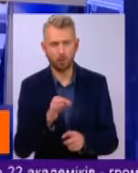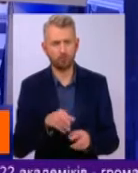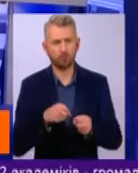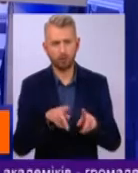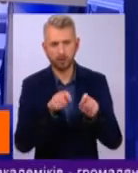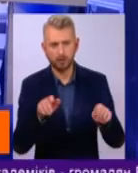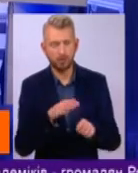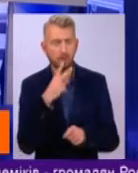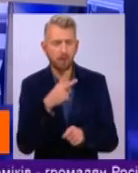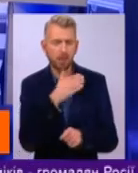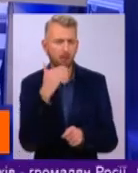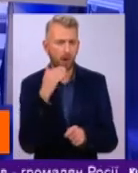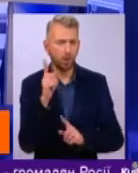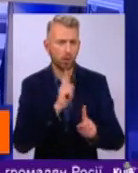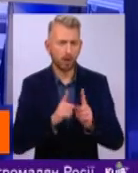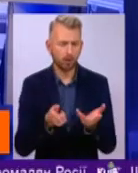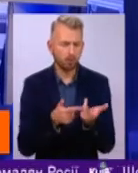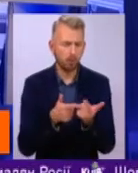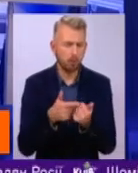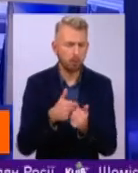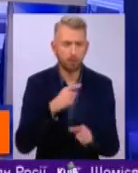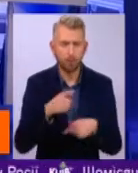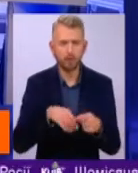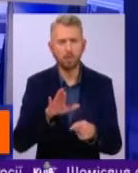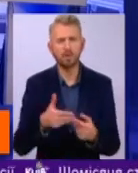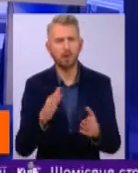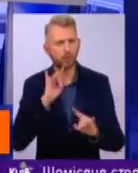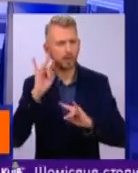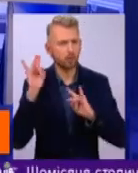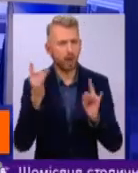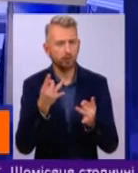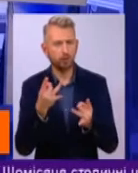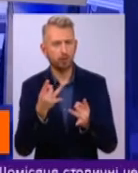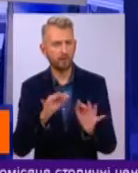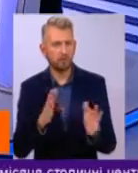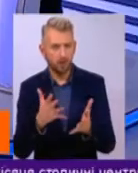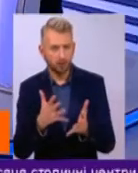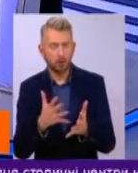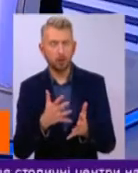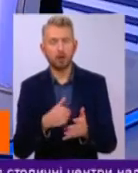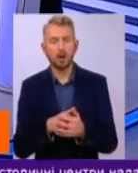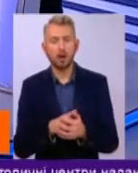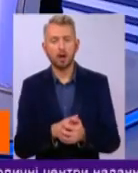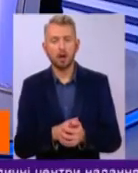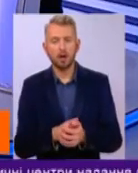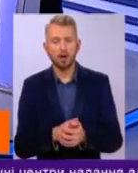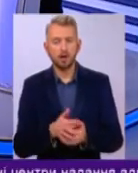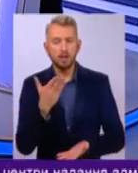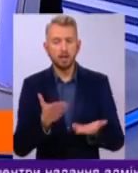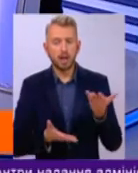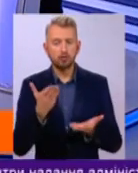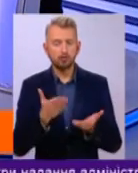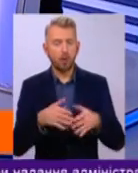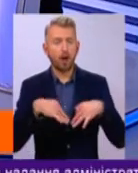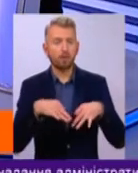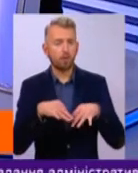бачили не одну нараду, і ці наради відбуваються постійно після якогось такого резонансного випадку. За великим рахунком, якщо